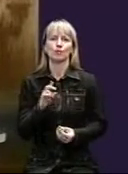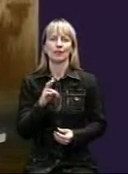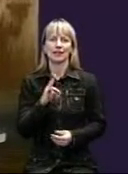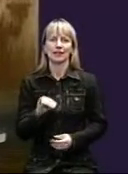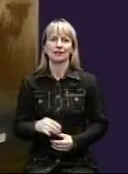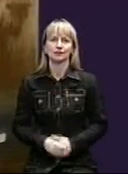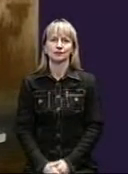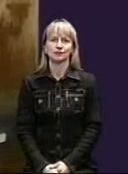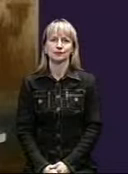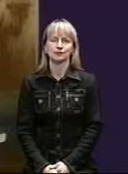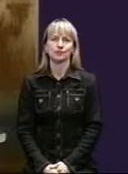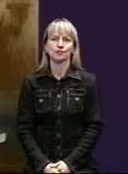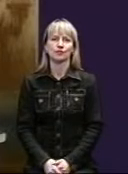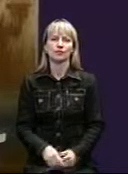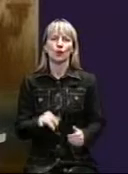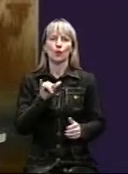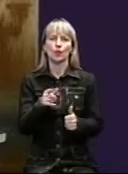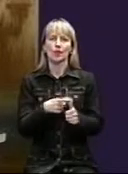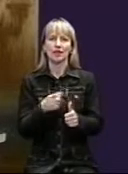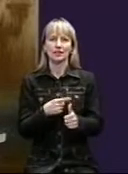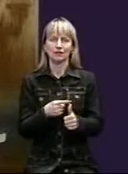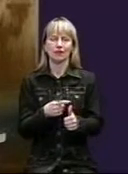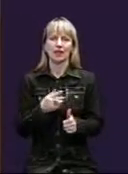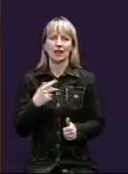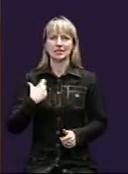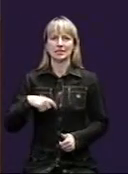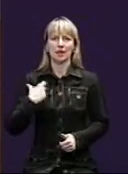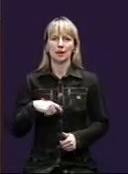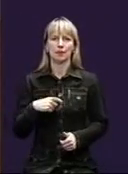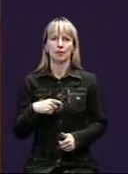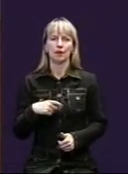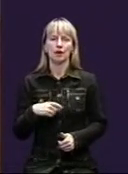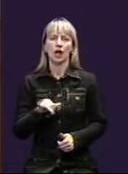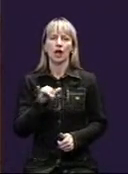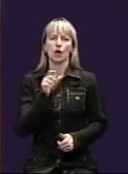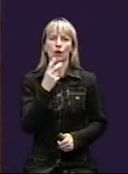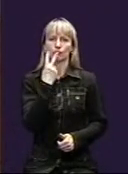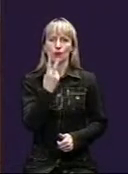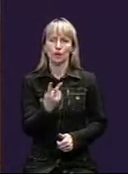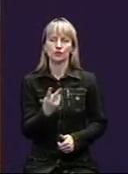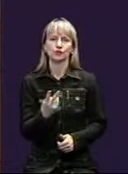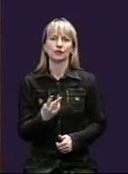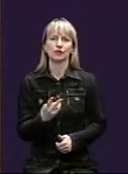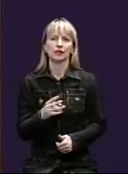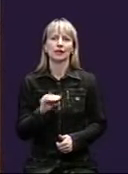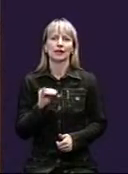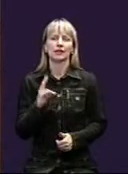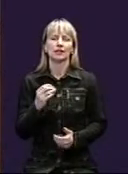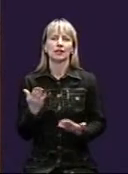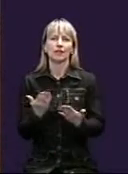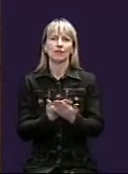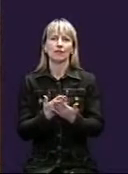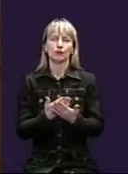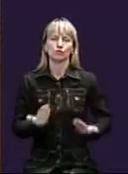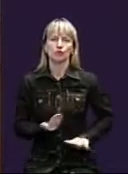От навіть у самій назві я так для себе певні алюзії побачив і на фільм «Життя під